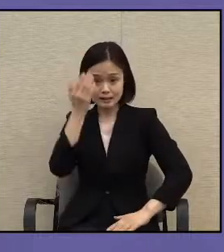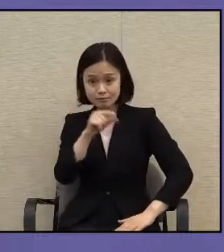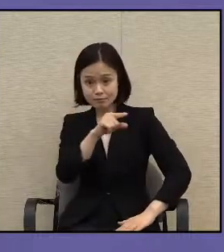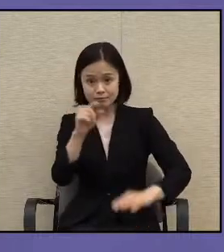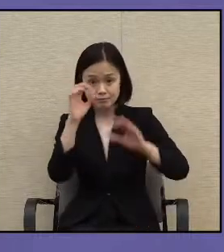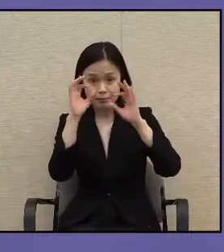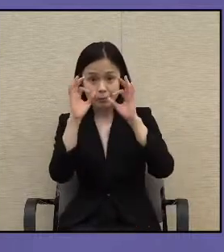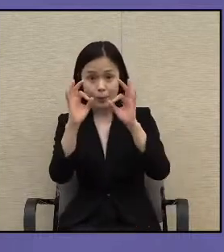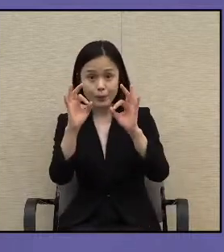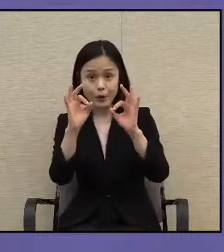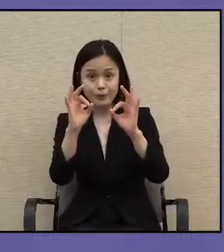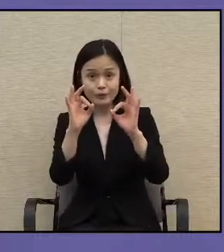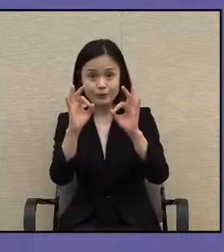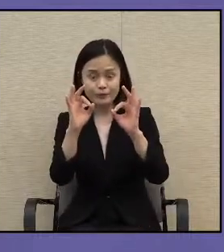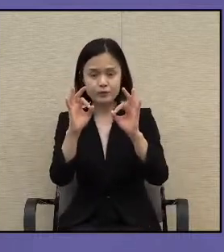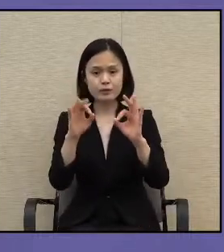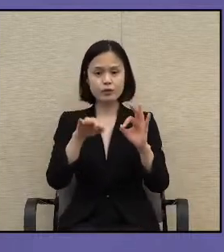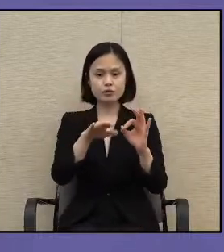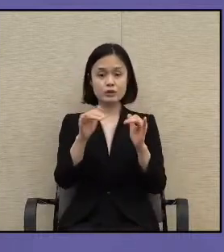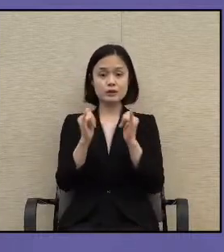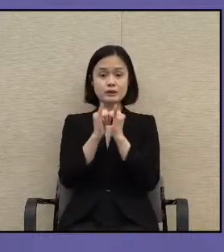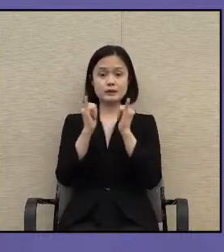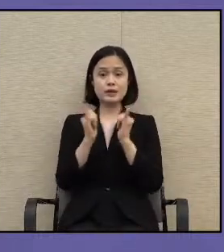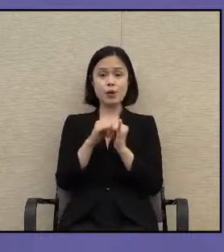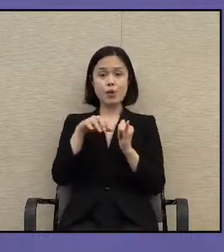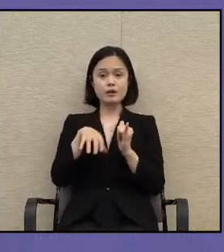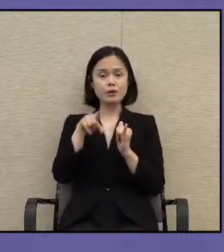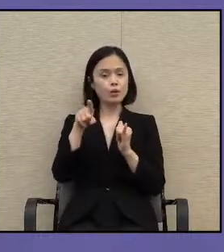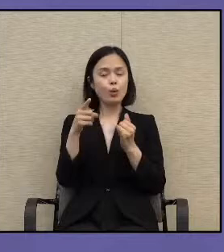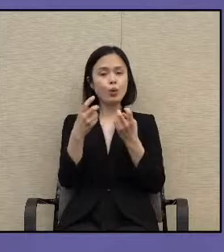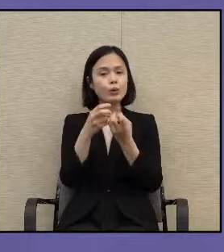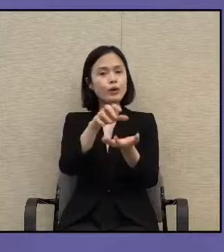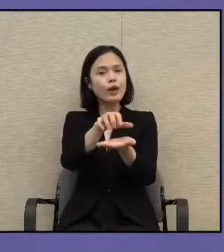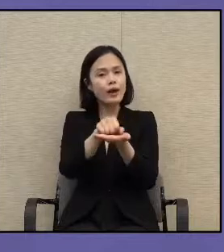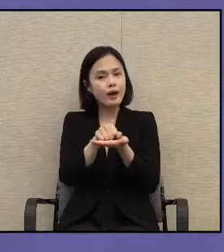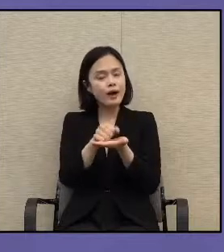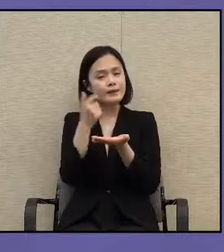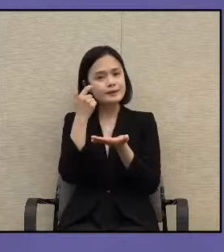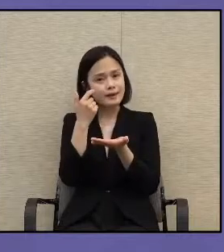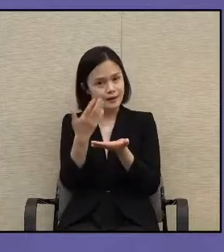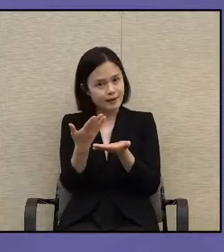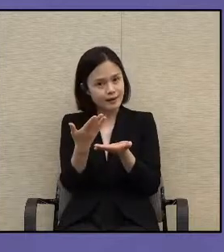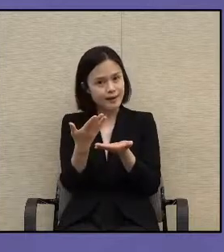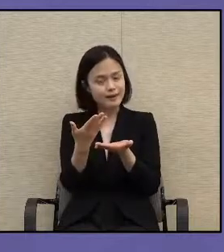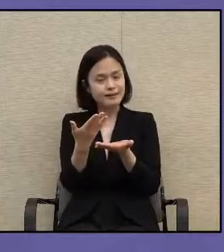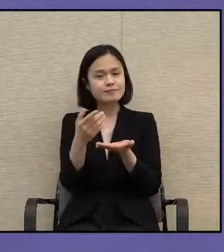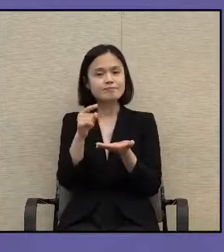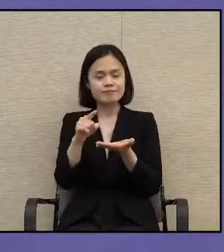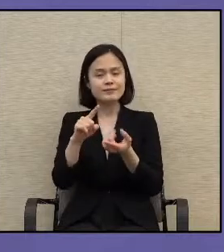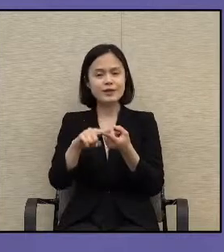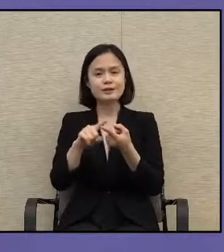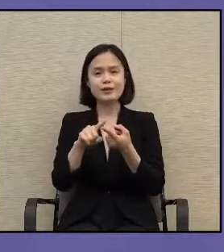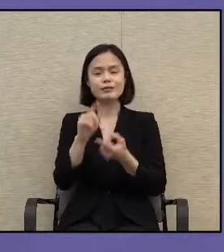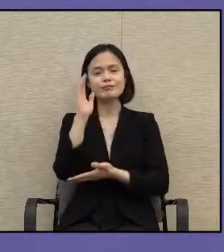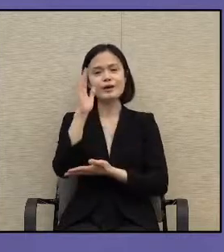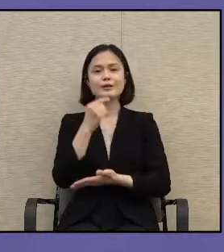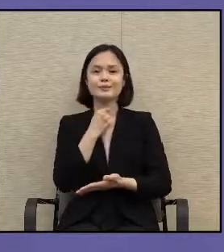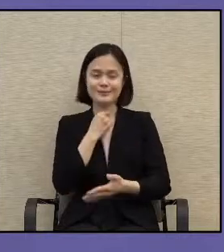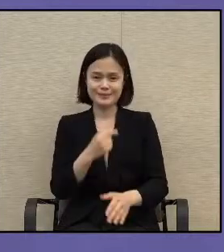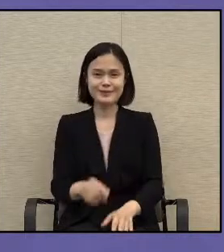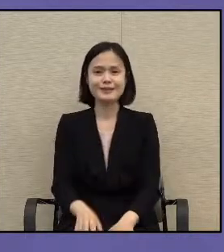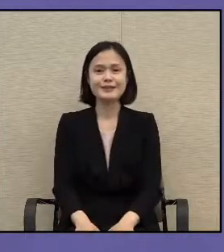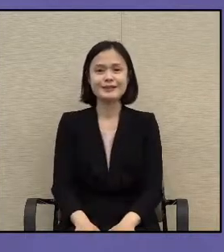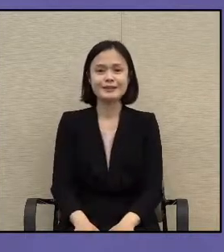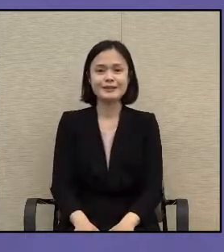우리 사회들은 받아들이고 있고 앞으로 수행해 갈지에 대한 이야기라고 생각을 합니다. 그래서 저는